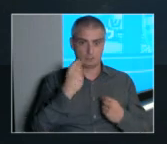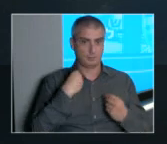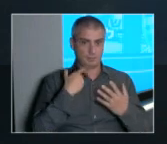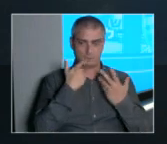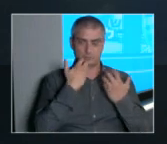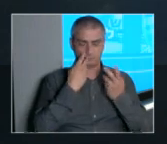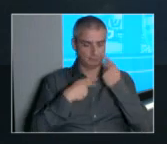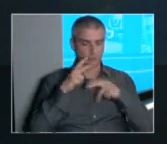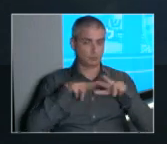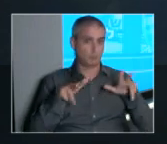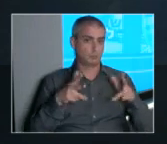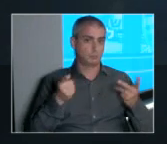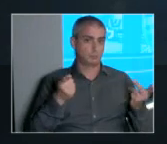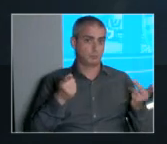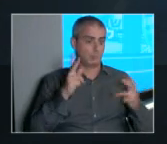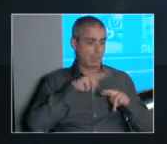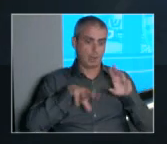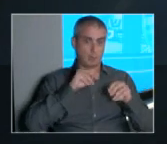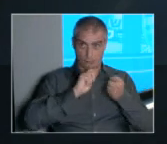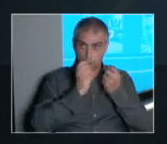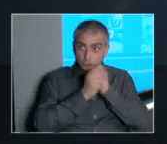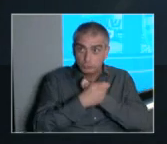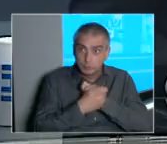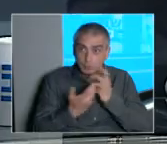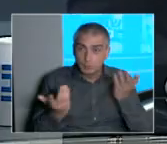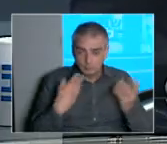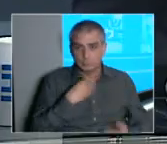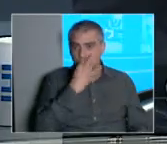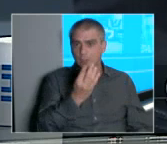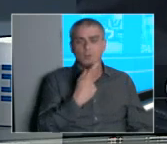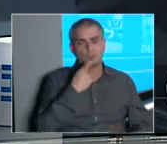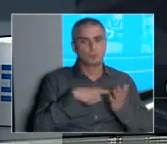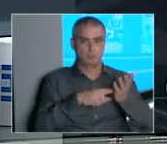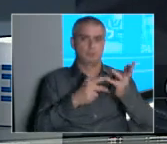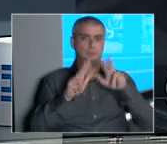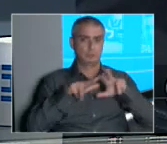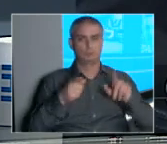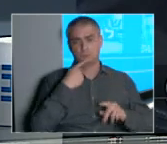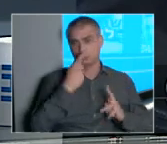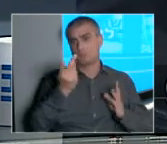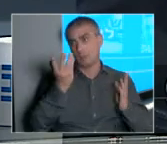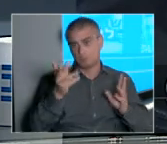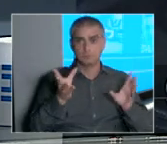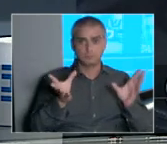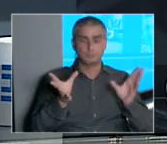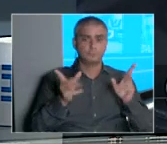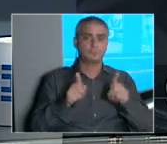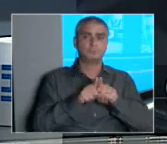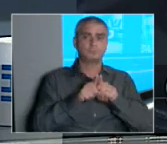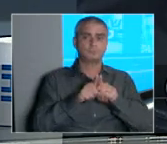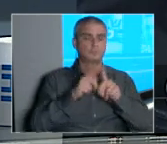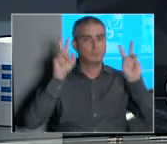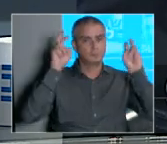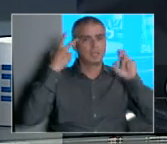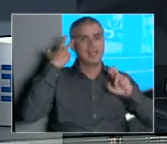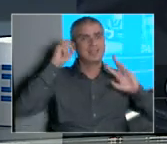אחרי הבחירות. יכול להיות שאחרי הבחירות זה ישתנה. בוא נשחזר את הסיטואציה, משה. יכול להיות שאחרי הבחירות ישתנה משהו אחרי הבחירות, אבל... תן לי רק ככה להשלים את השאלה. הלכתם במידה מסוימת לאיזושהי